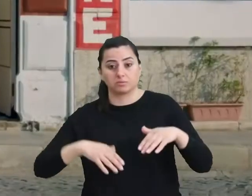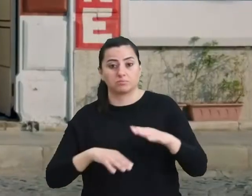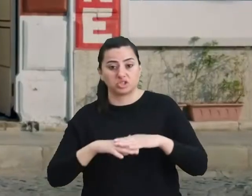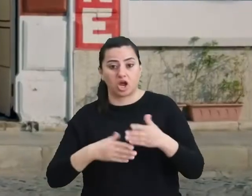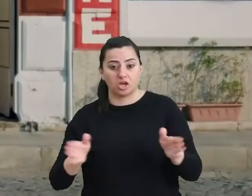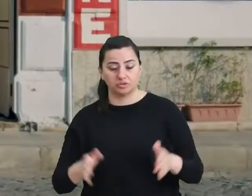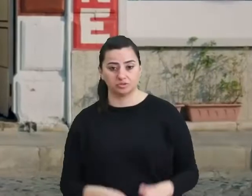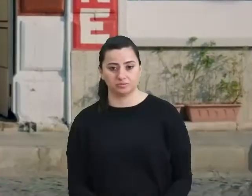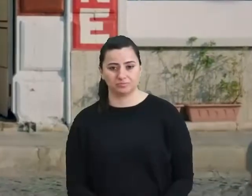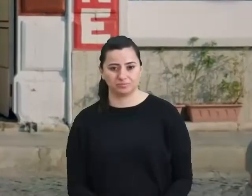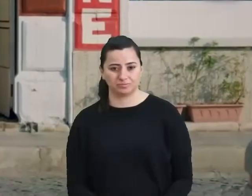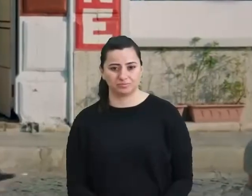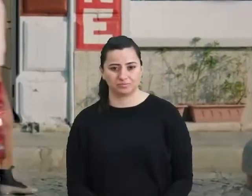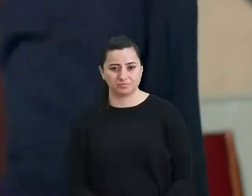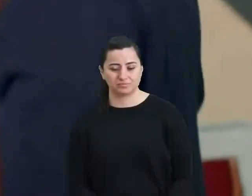bacağı.